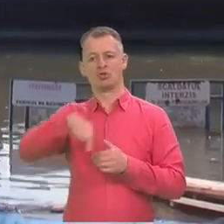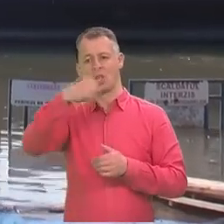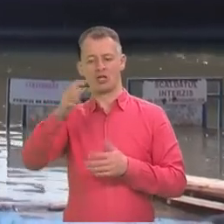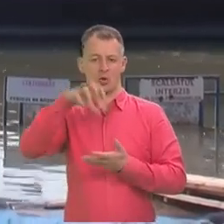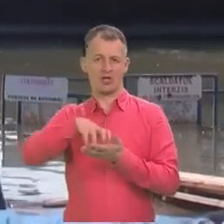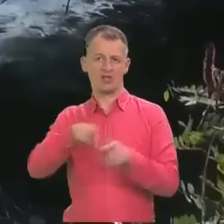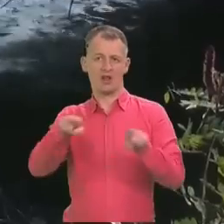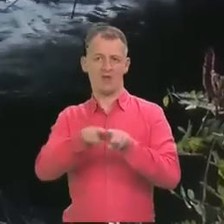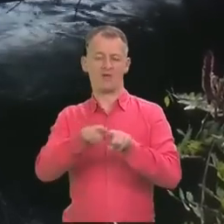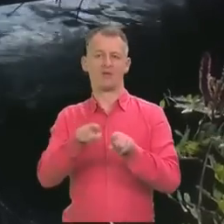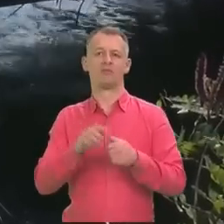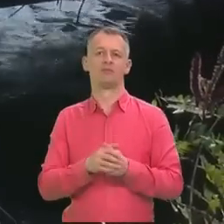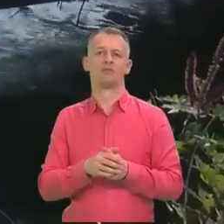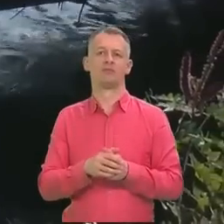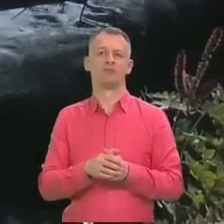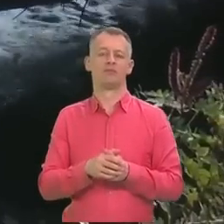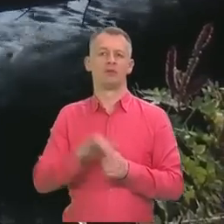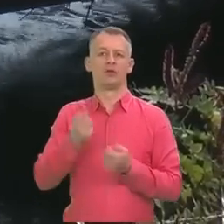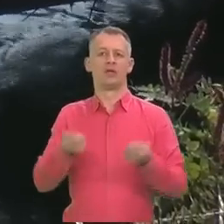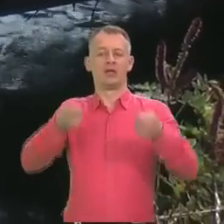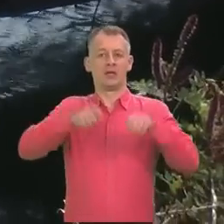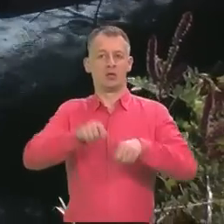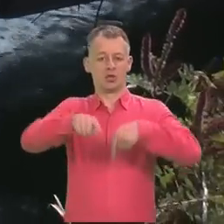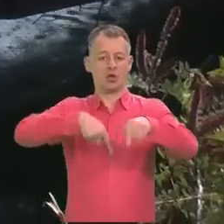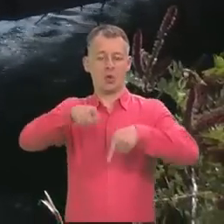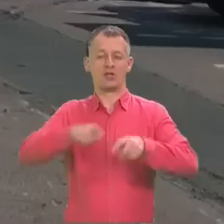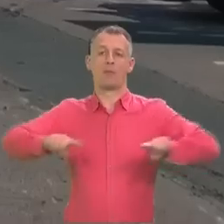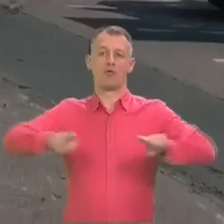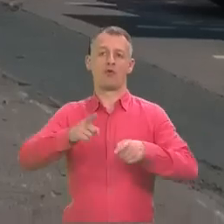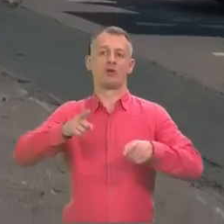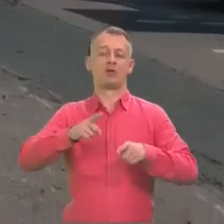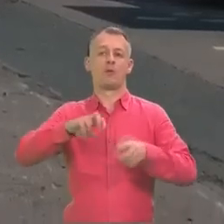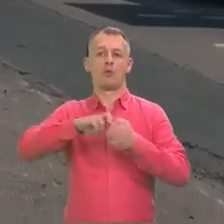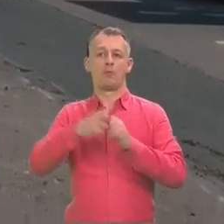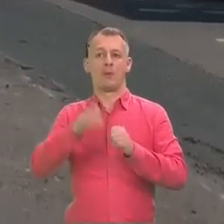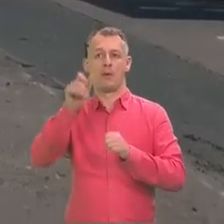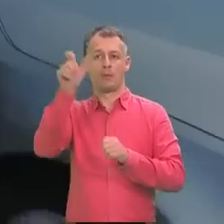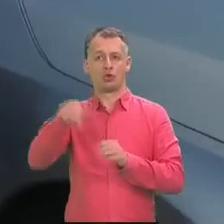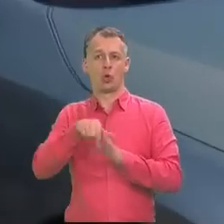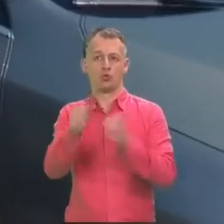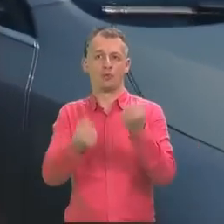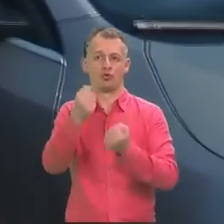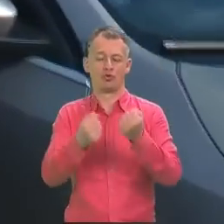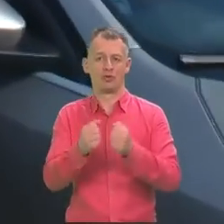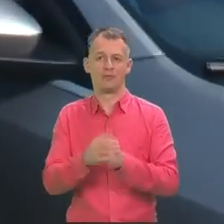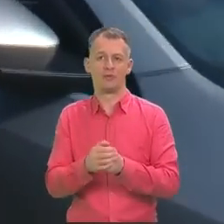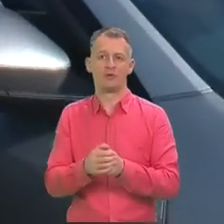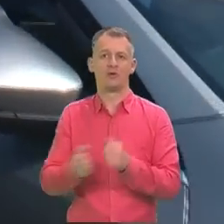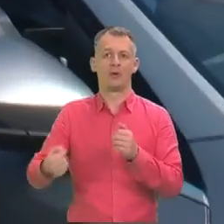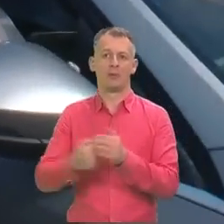aceeași situație și acolo. Închiderea circulației cu bacul a creat însă haos printre șoferi. Cu toții au făcut cale întoarsă. La ora 3 cel puțin